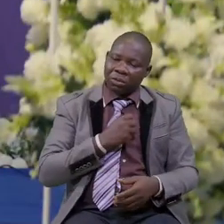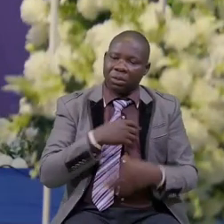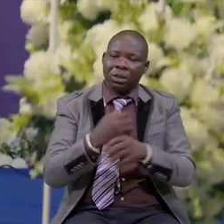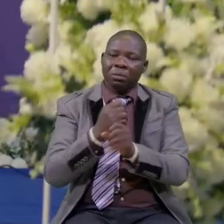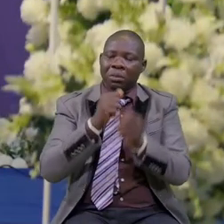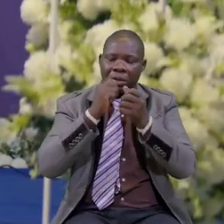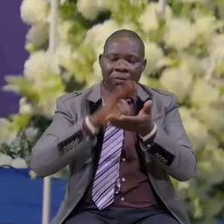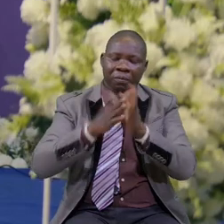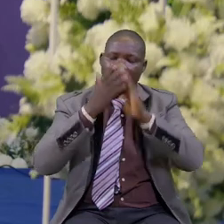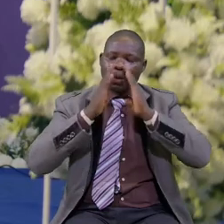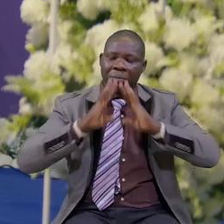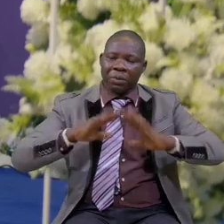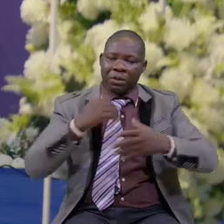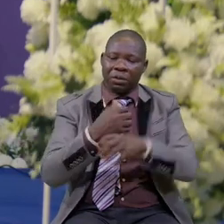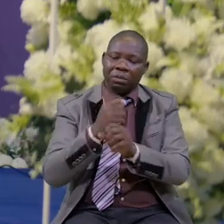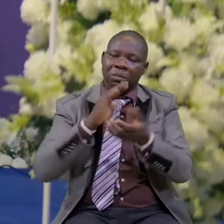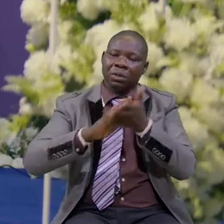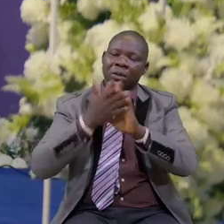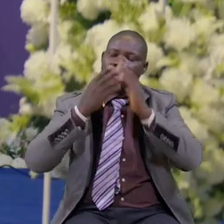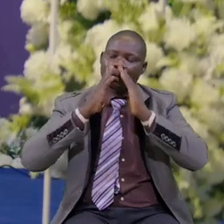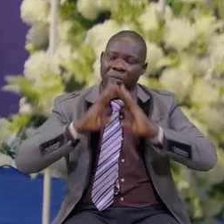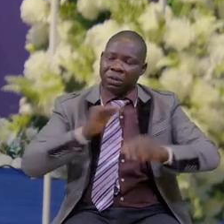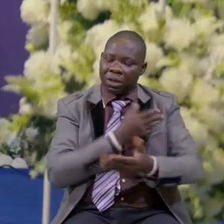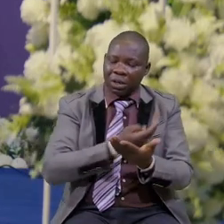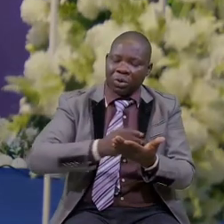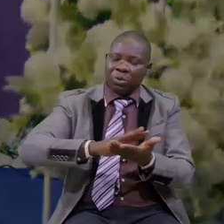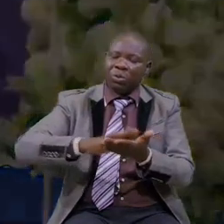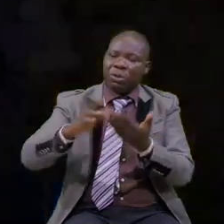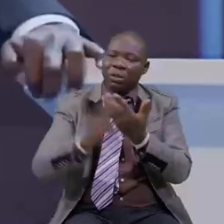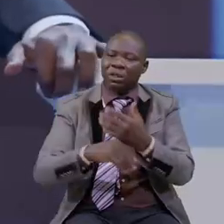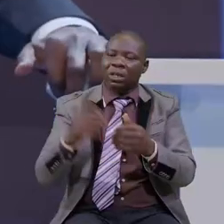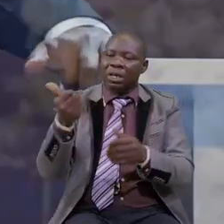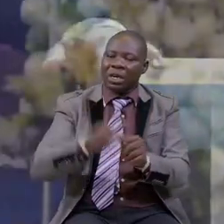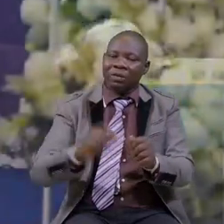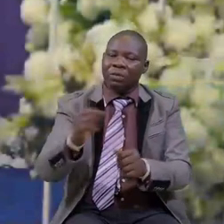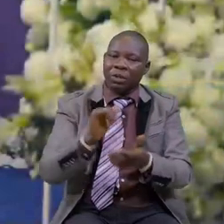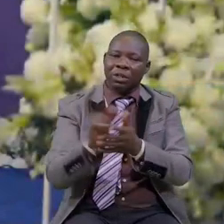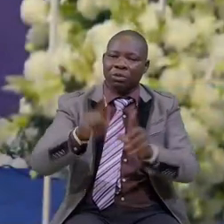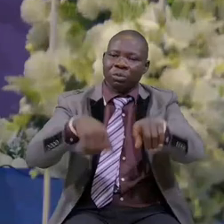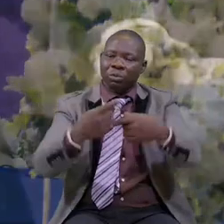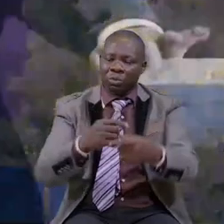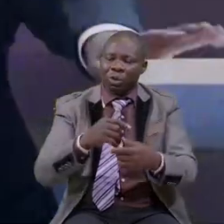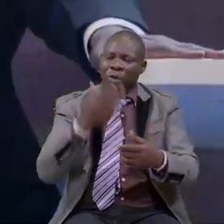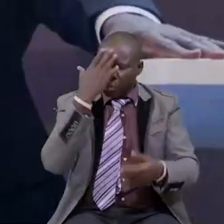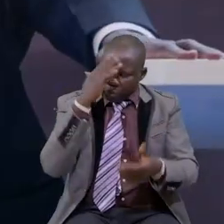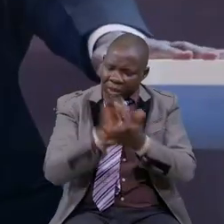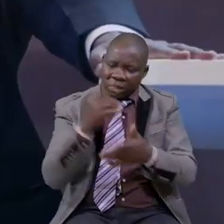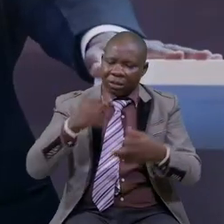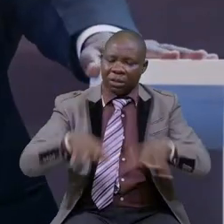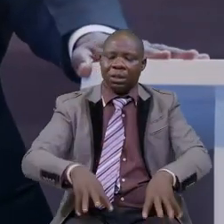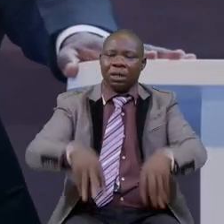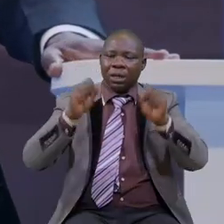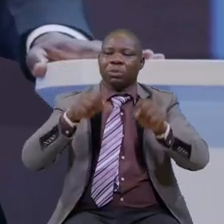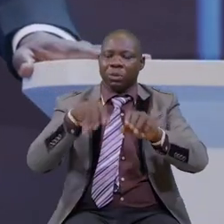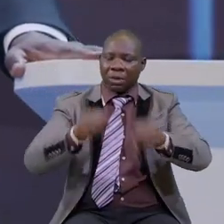paix. Ensuite, la sanctification partout où tu vas. Sois conscient que l'enlèvement peut avoir lieu à tout